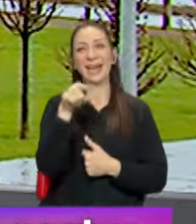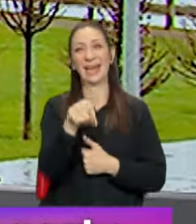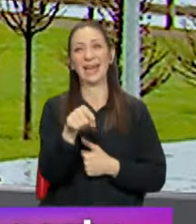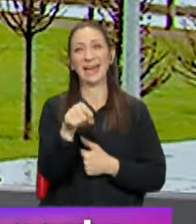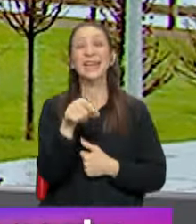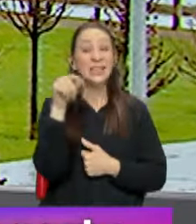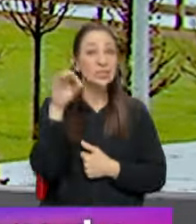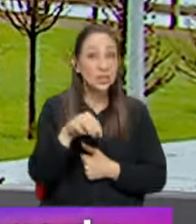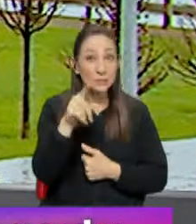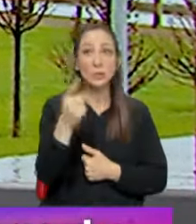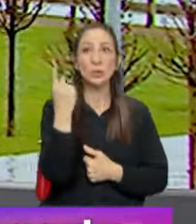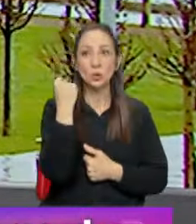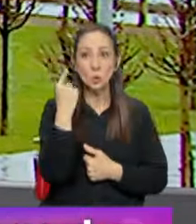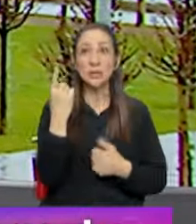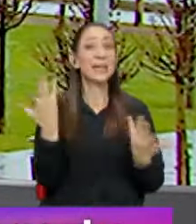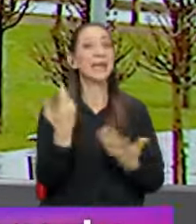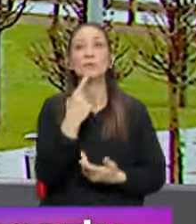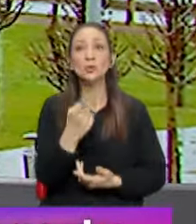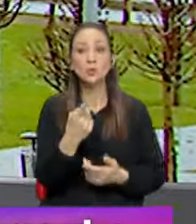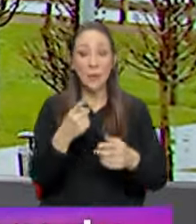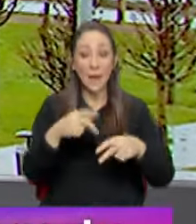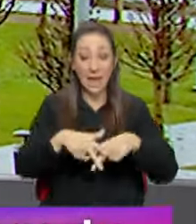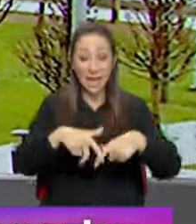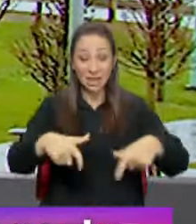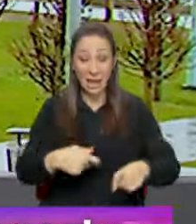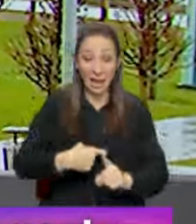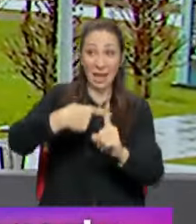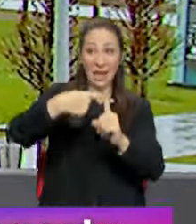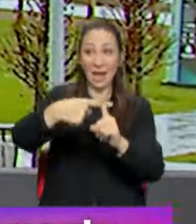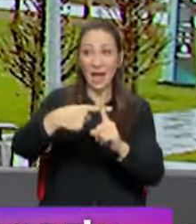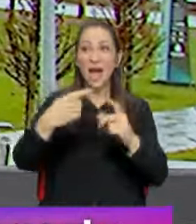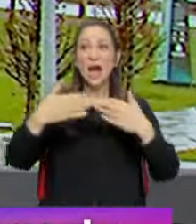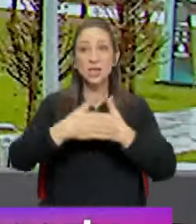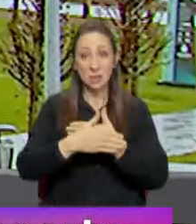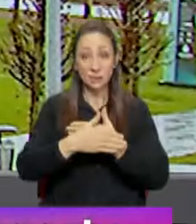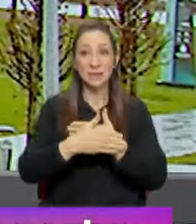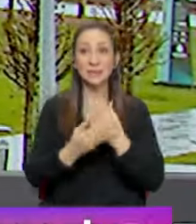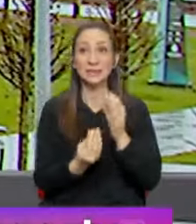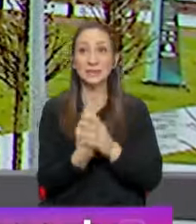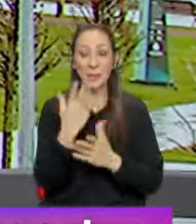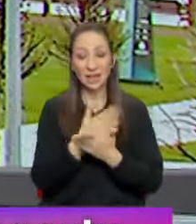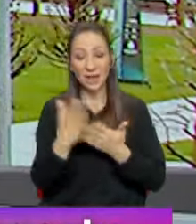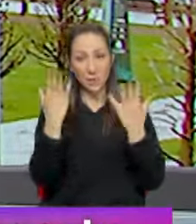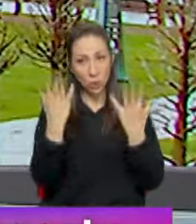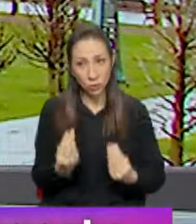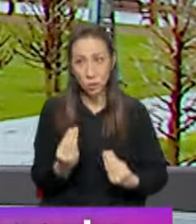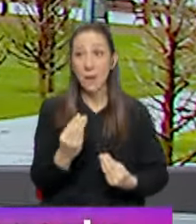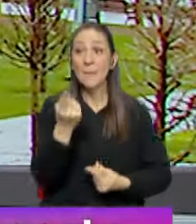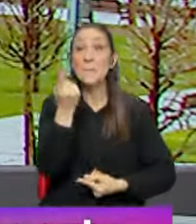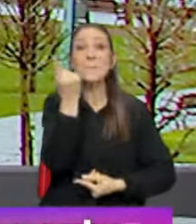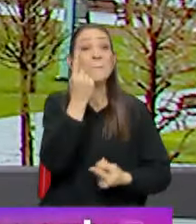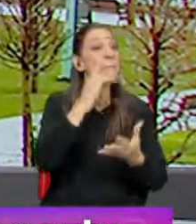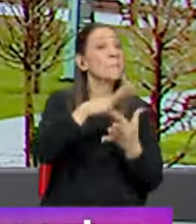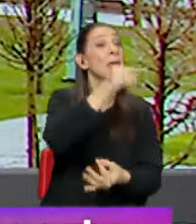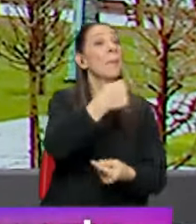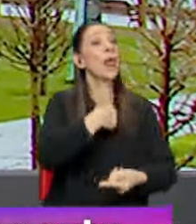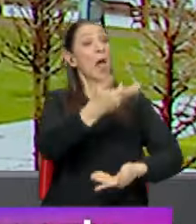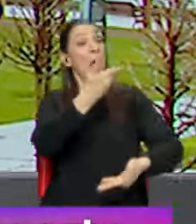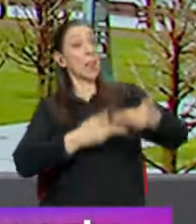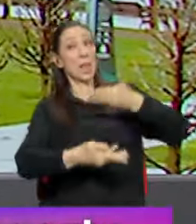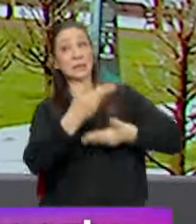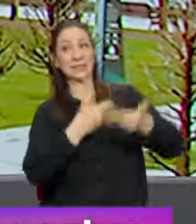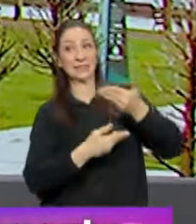izleyebilir. Şimdi dün ne diyorsun başlığına ek olarak akşamın da sabah devamı olsun. Biri bana anlatsın bu